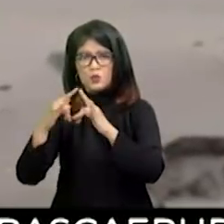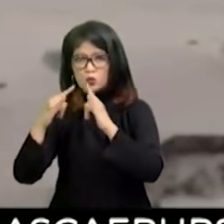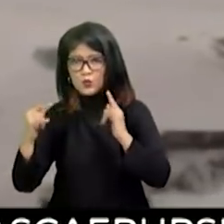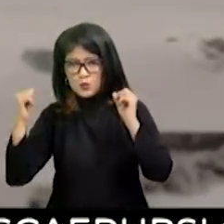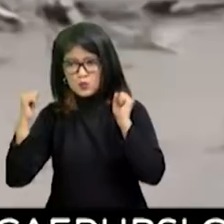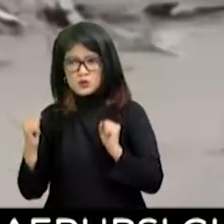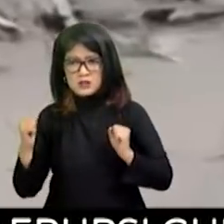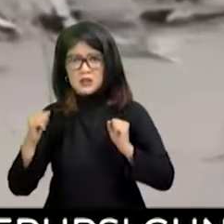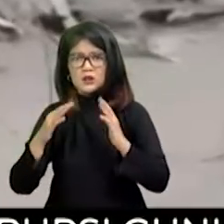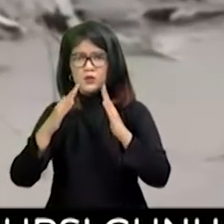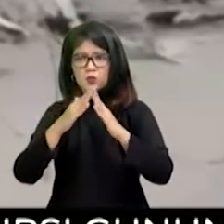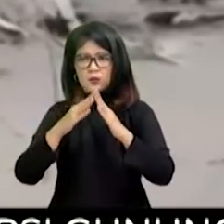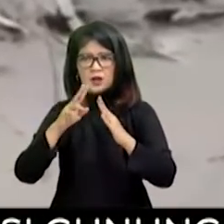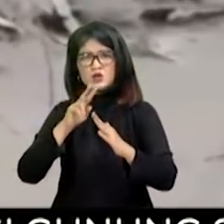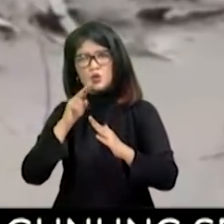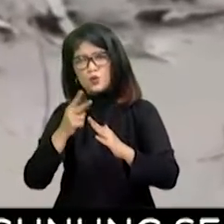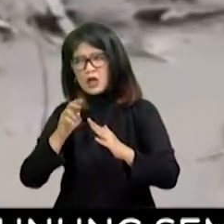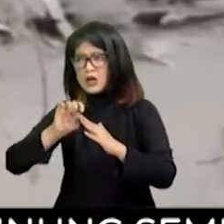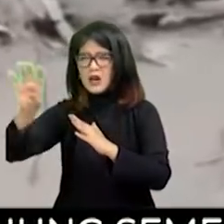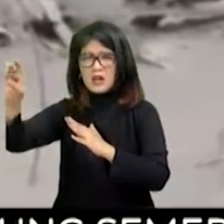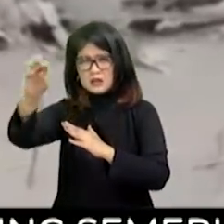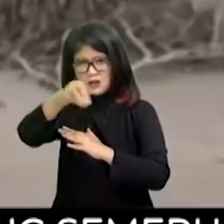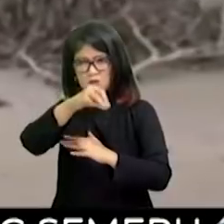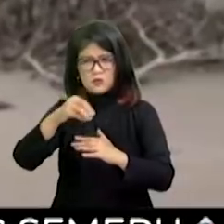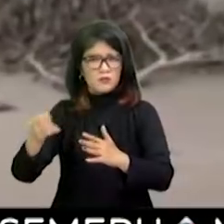kerabat mereka dan mengaku belum mendapatkan bantuan.